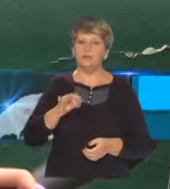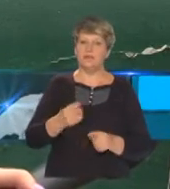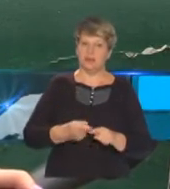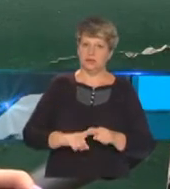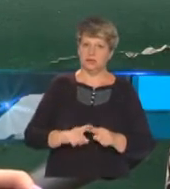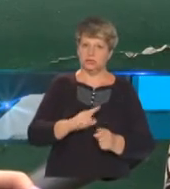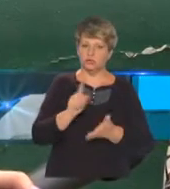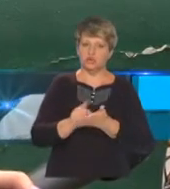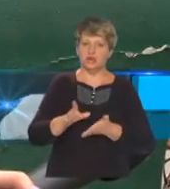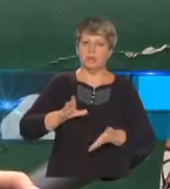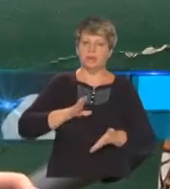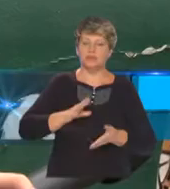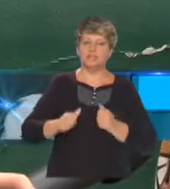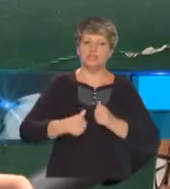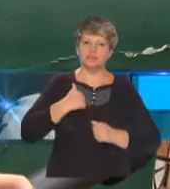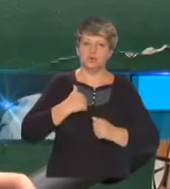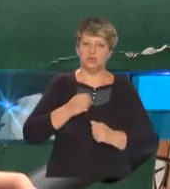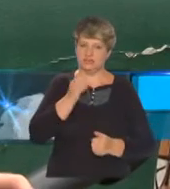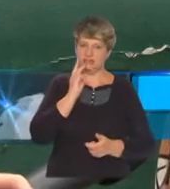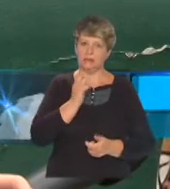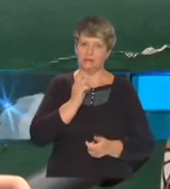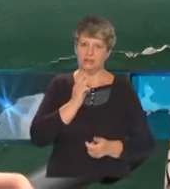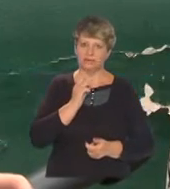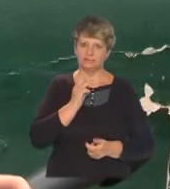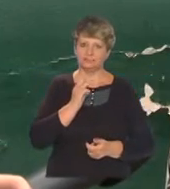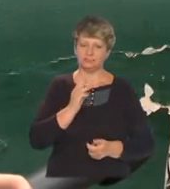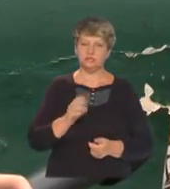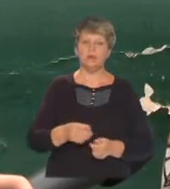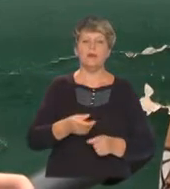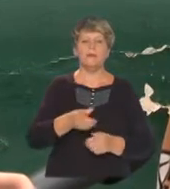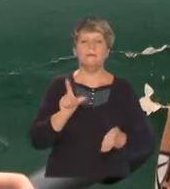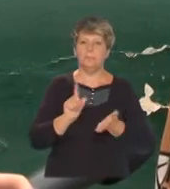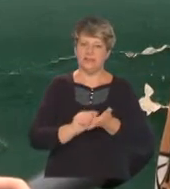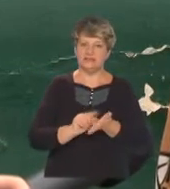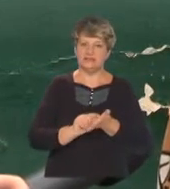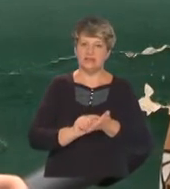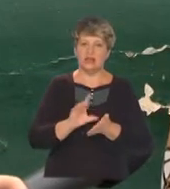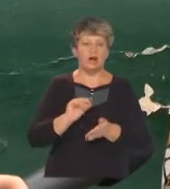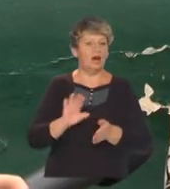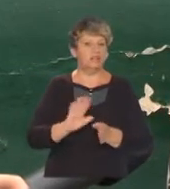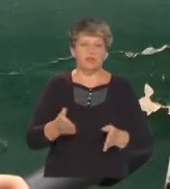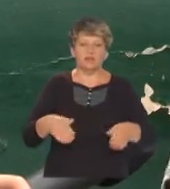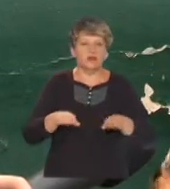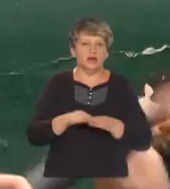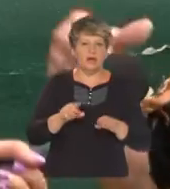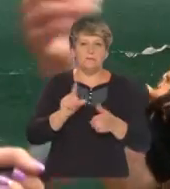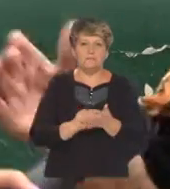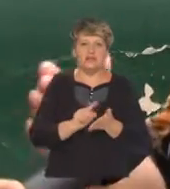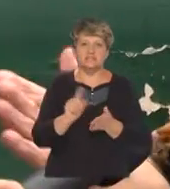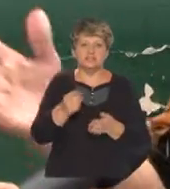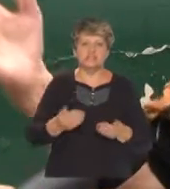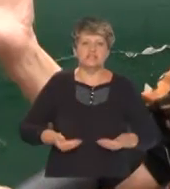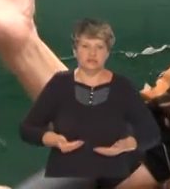при цьому повинна бути достойна зарплата. Достойная пенсия, а не такая пенсия, как